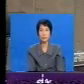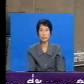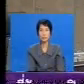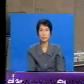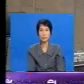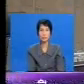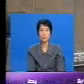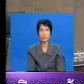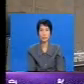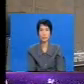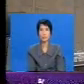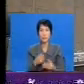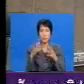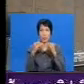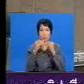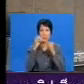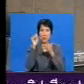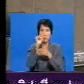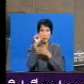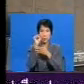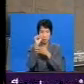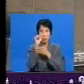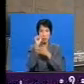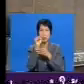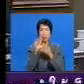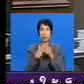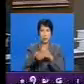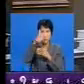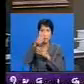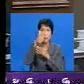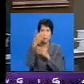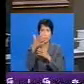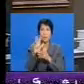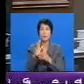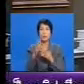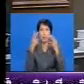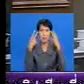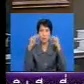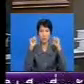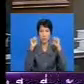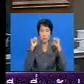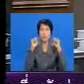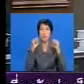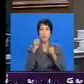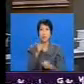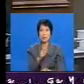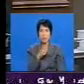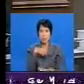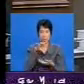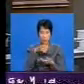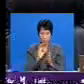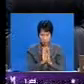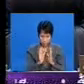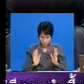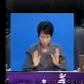3ทั้งนี้หลังที่ประชุมสภาผู้แทนราษฎรลงมติผ่านความเห็นชอบแล้วนายอภิสิทธิ์ เวชชาชีวะนายกรัฐมนตรีได้กล่าวขอบคุณ